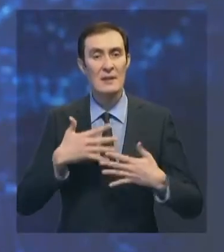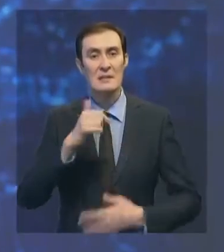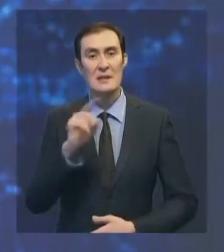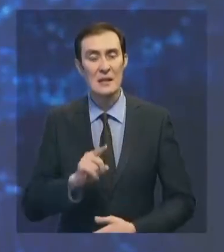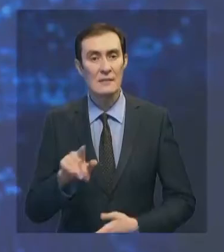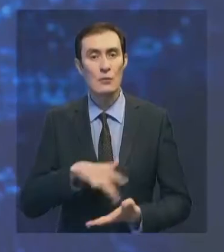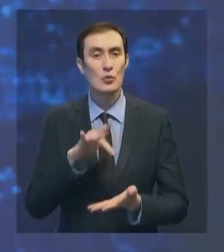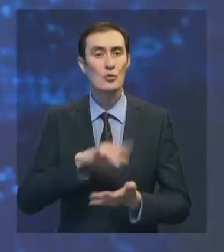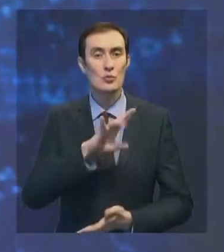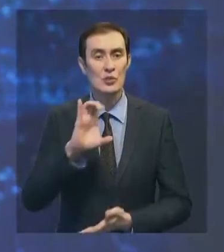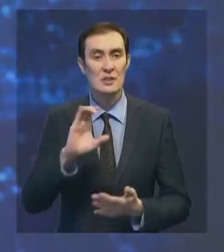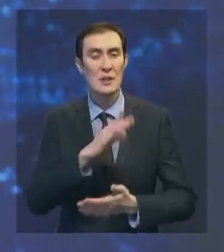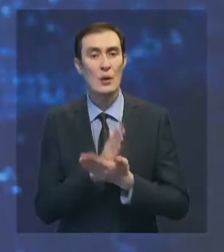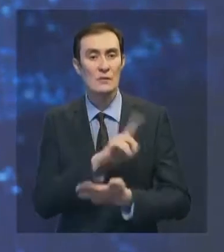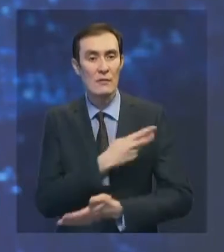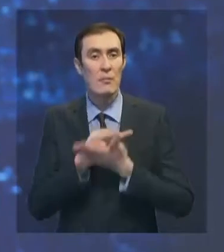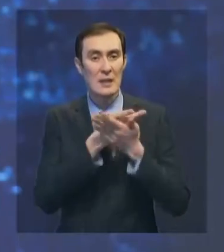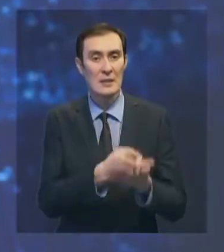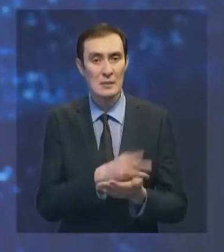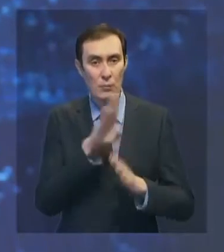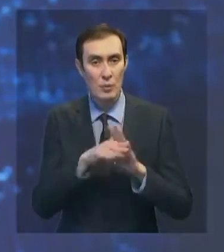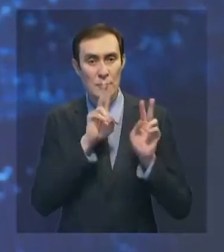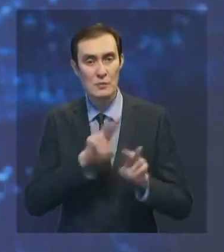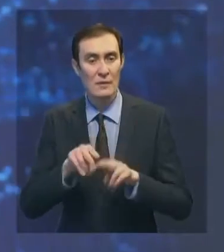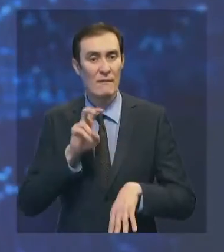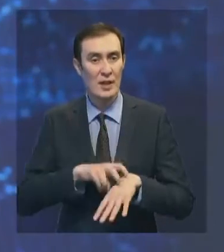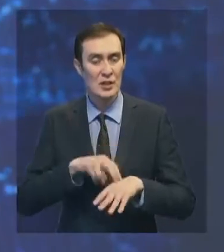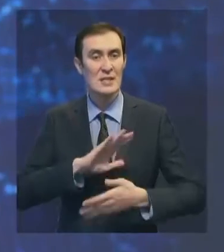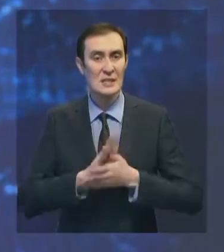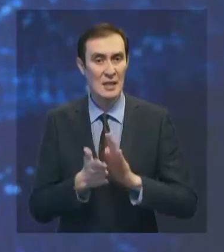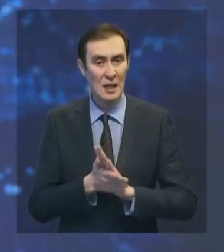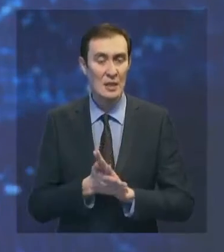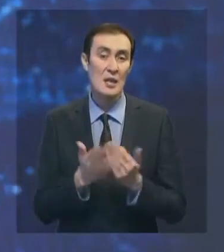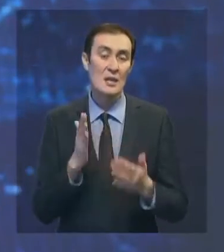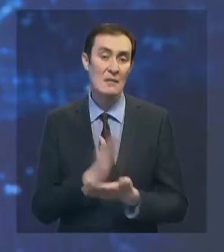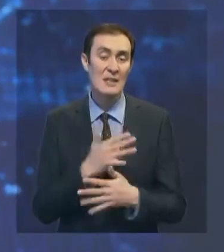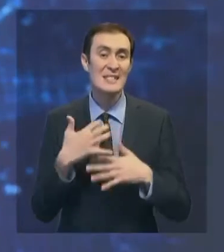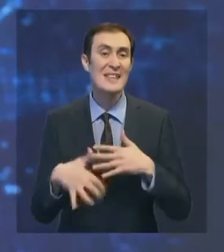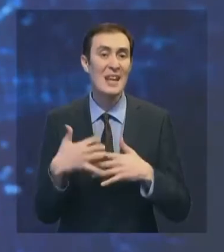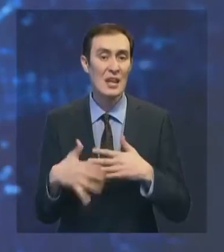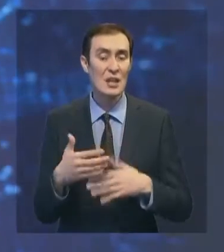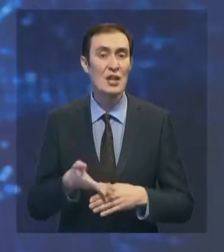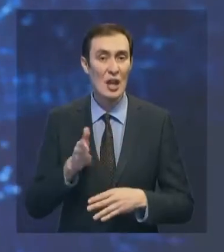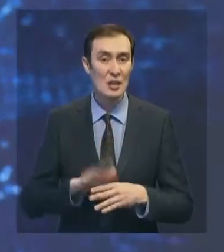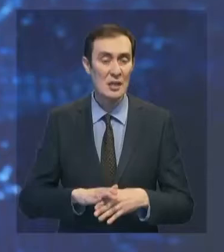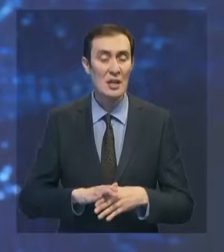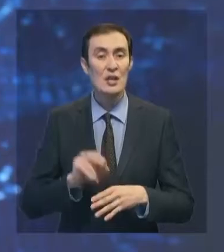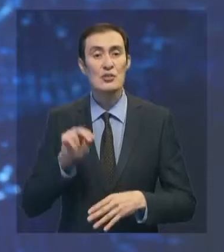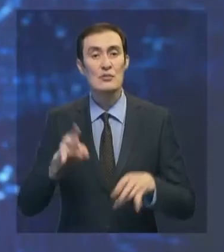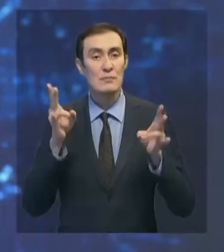в Нур-Султане. Они находятся в больнице под присмотром врачей. Состояние медики оценивают как средней степени